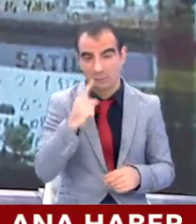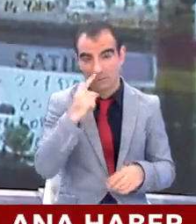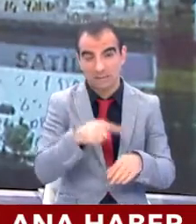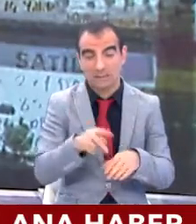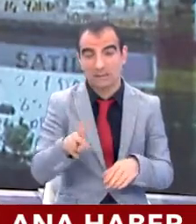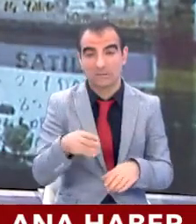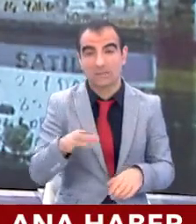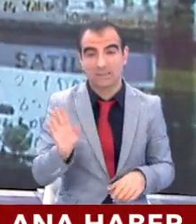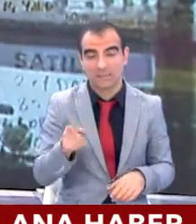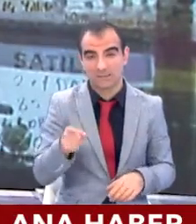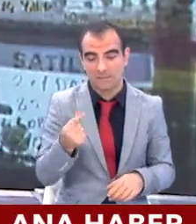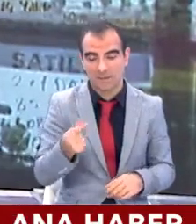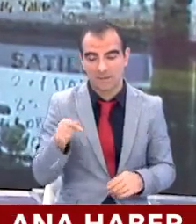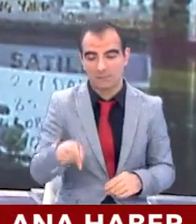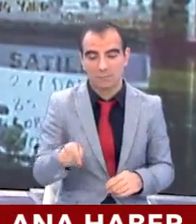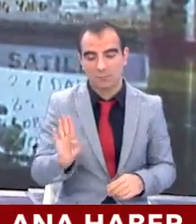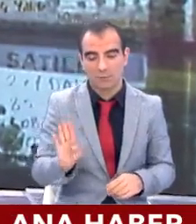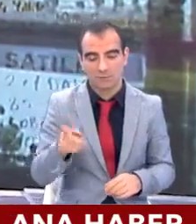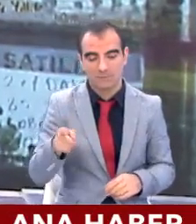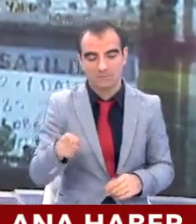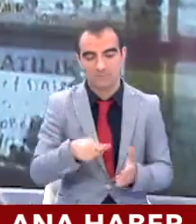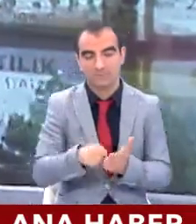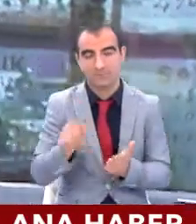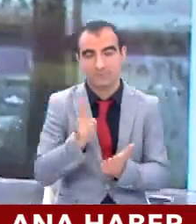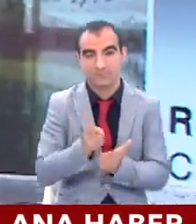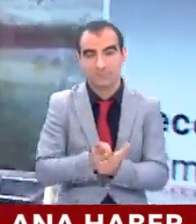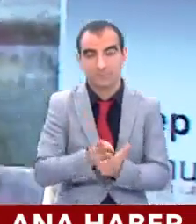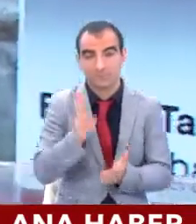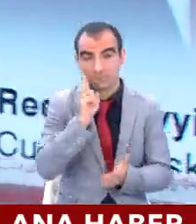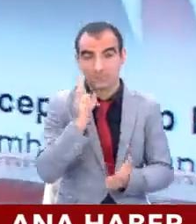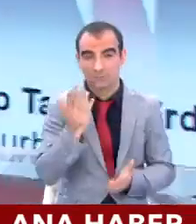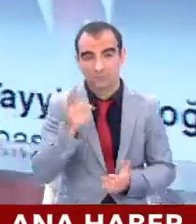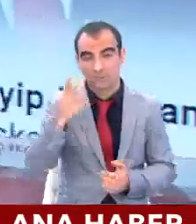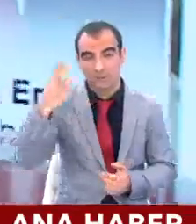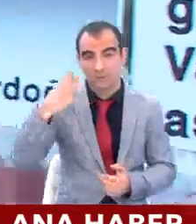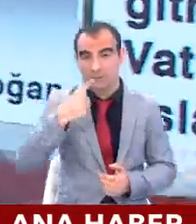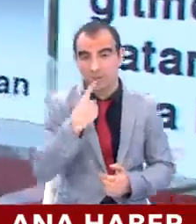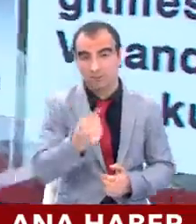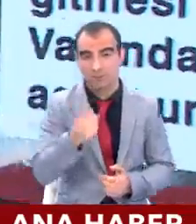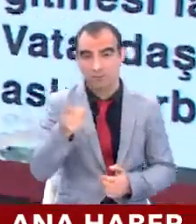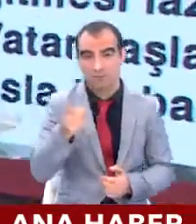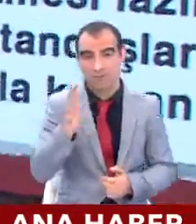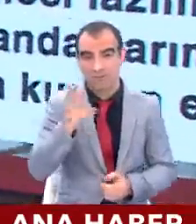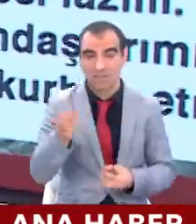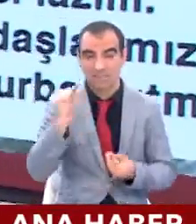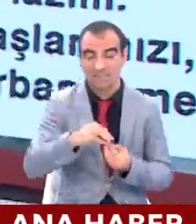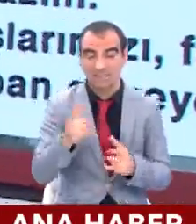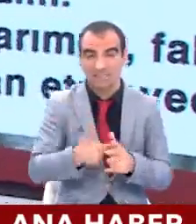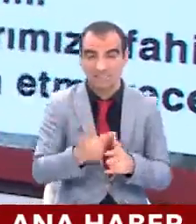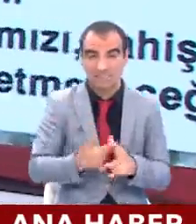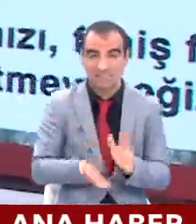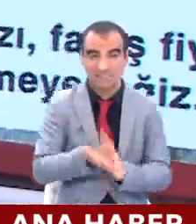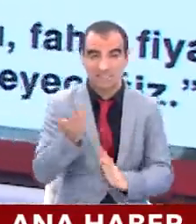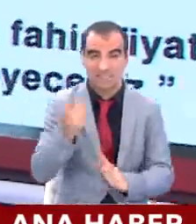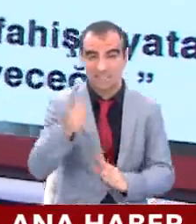İnanılır gibi değil yani fiyatlar bu halde peki çözüm ne Evet Cumhurbaşkanı Erdoğan diyor ki; faiz kira artışı yapanlara diyor